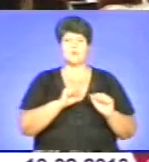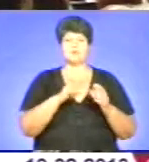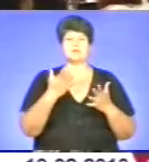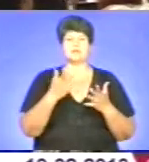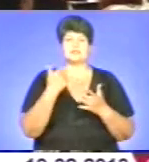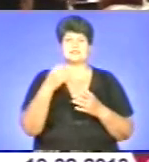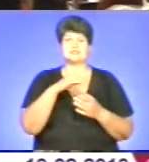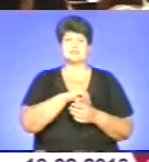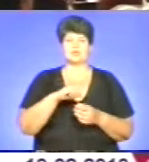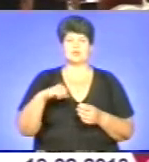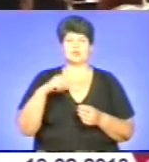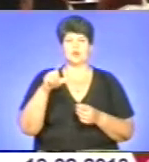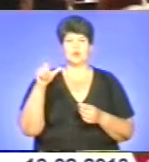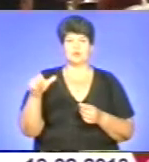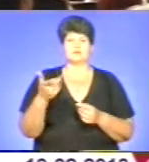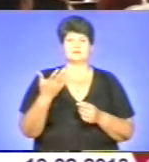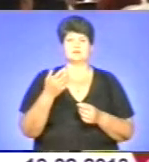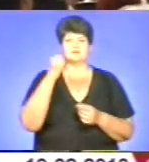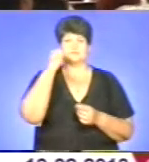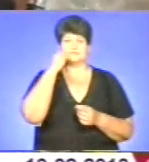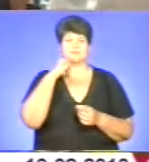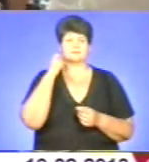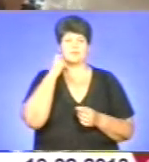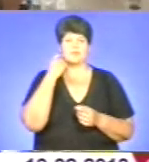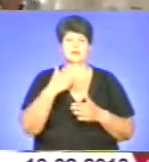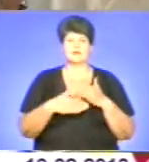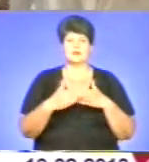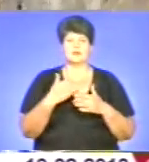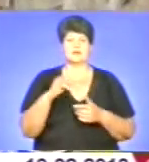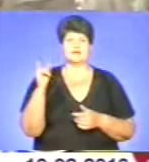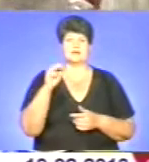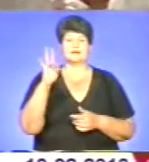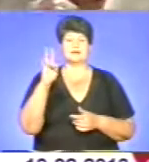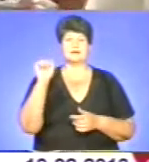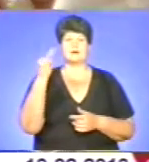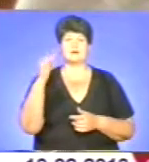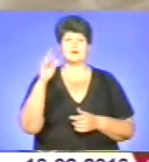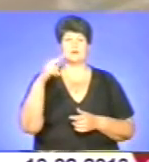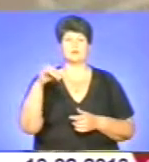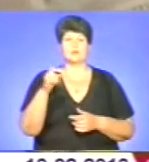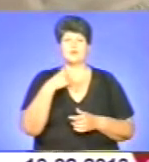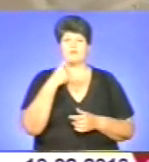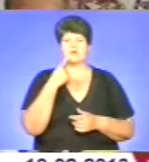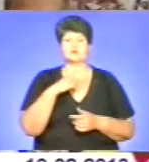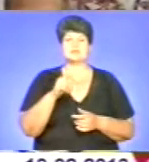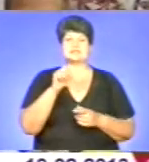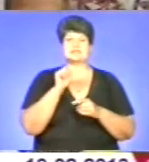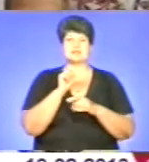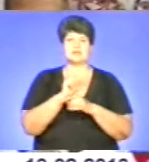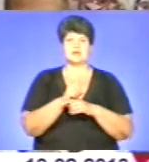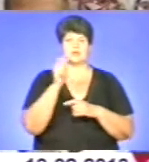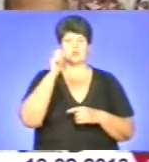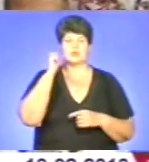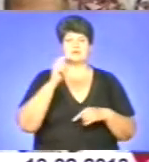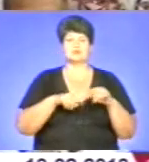самотні люди похилого віку інваліди голова організації Ірина найдух каже завдання української родини щоб кожна людина не